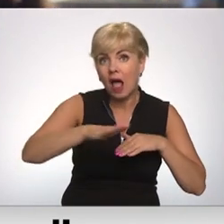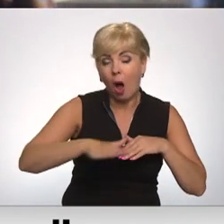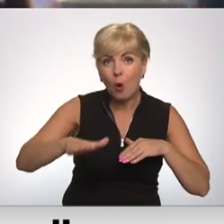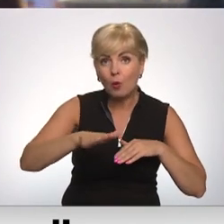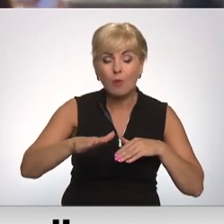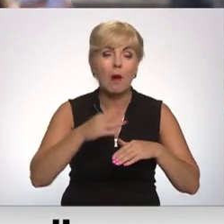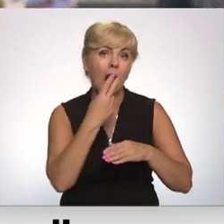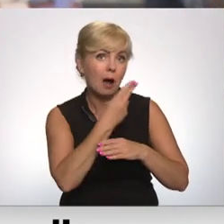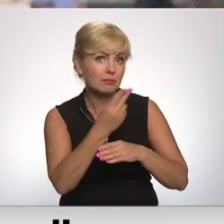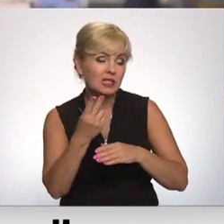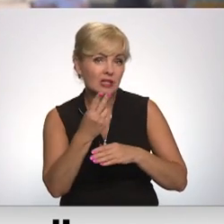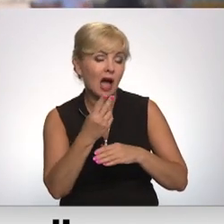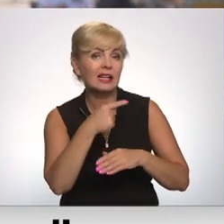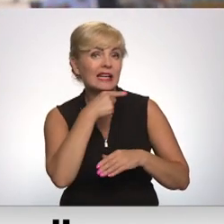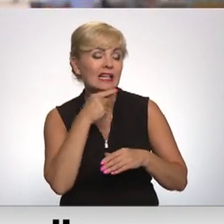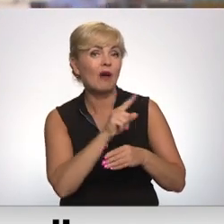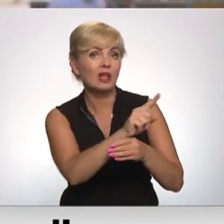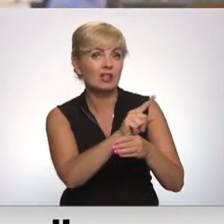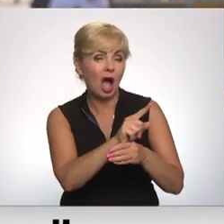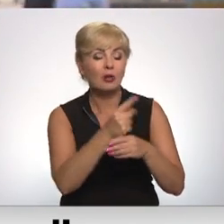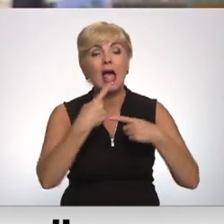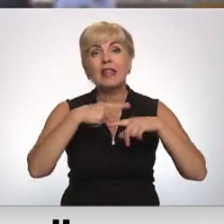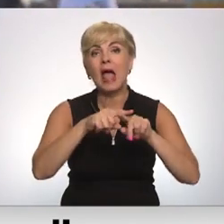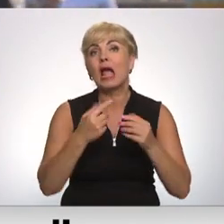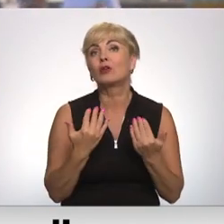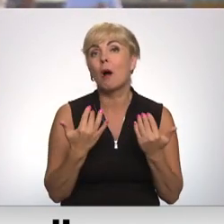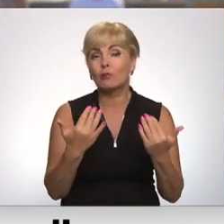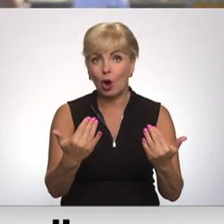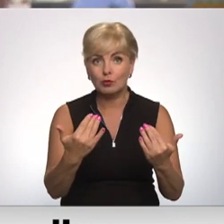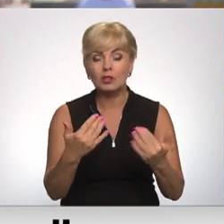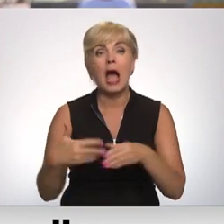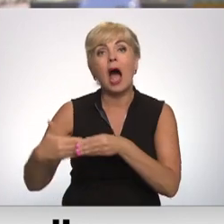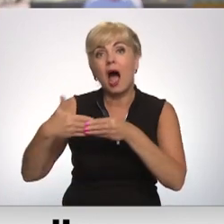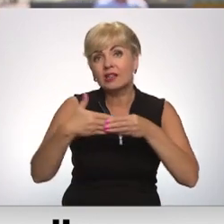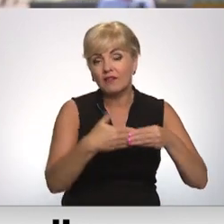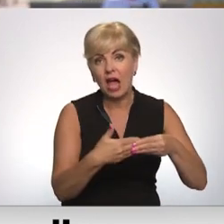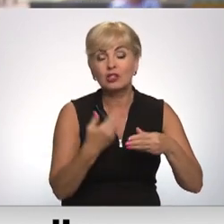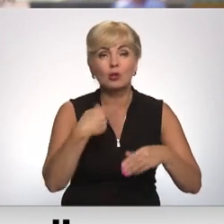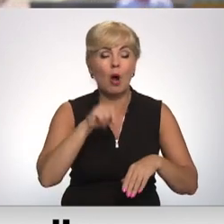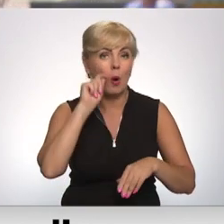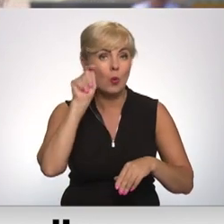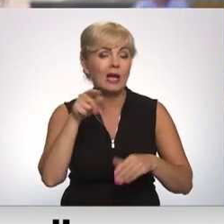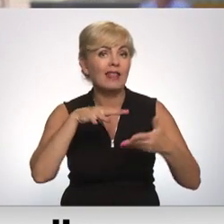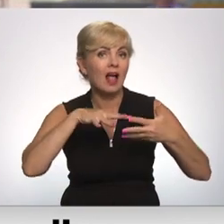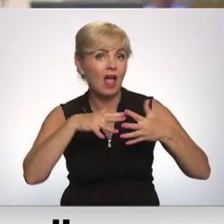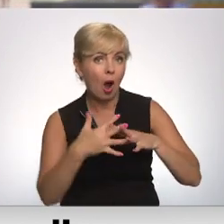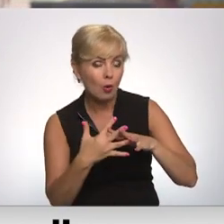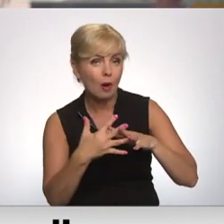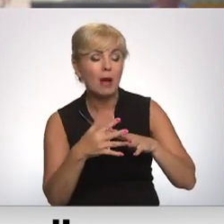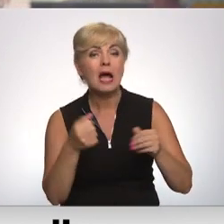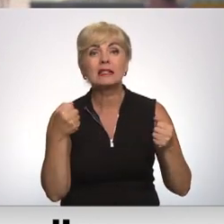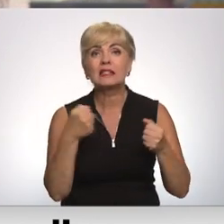novietotos krievu tankus, bruņamašīnas un citu tehniku, kas ir atvesta no Ukraiņu laukiem, kas ir